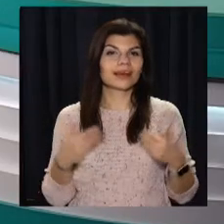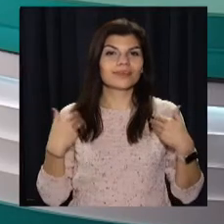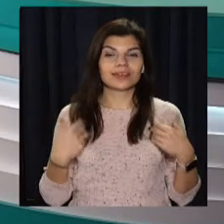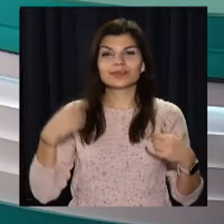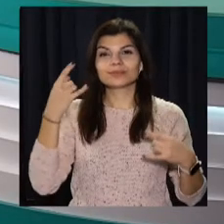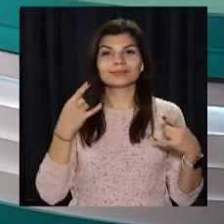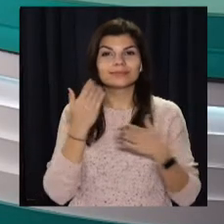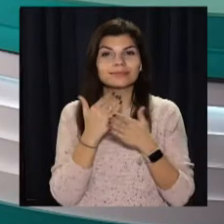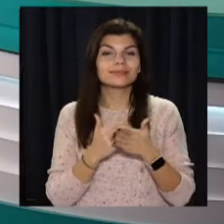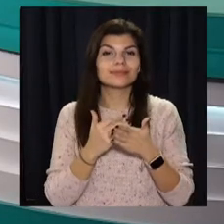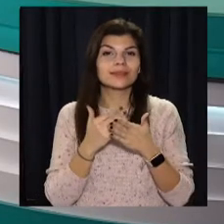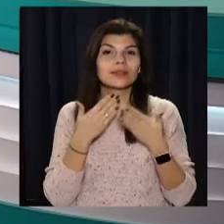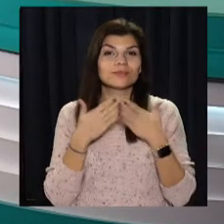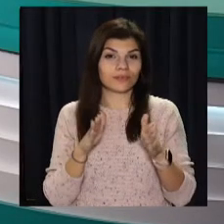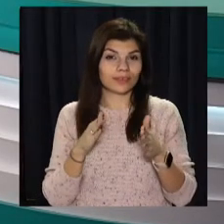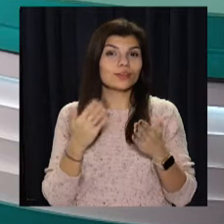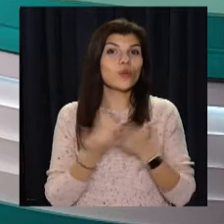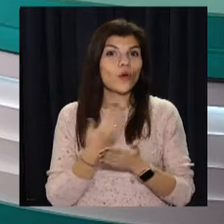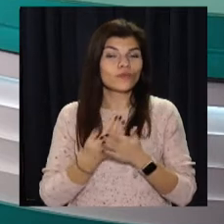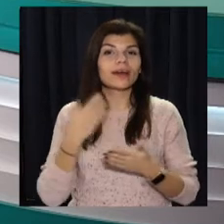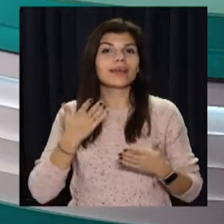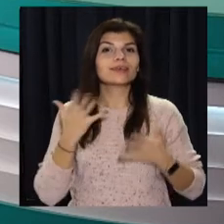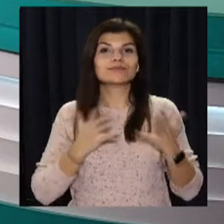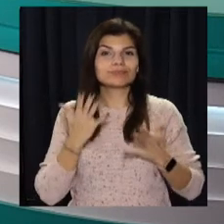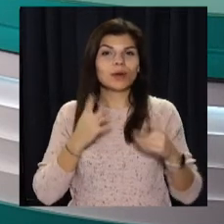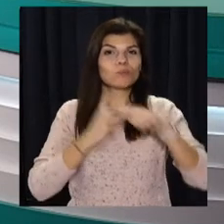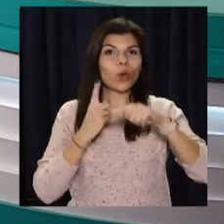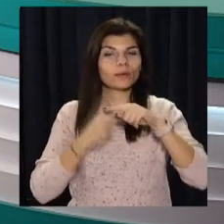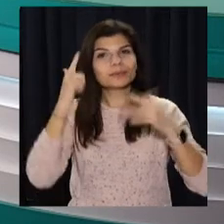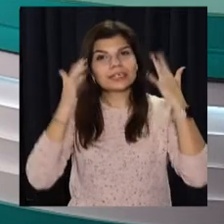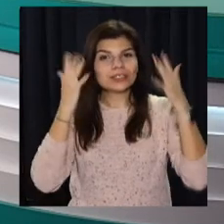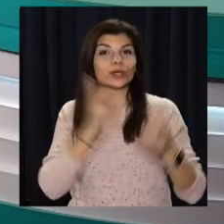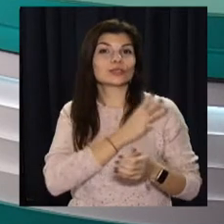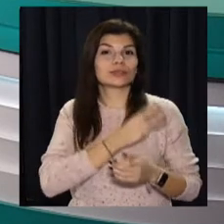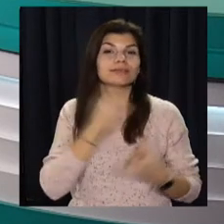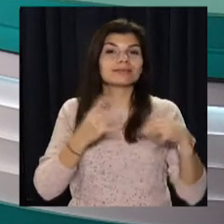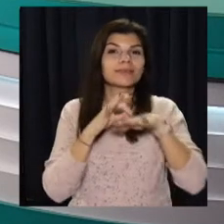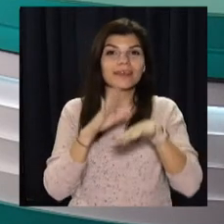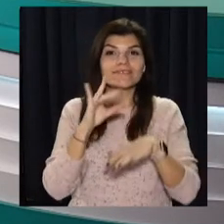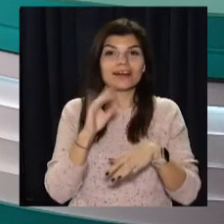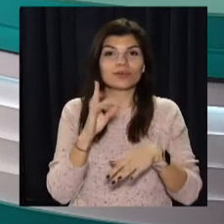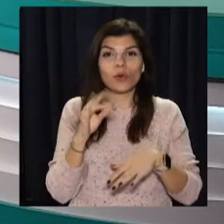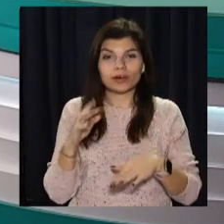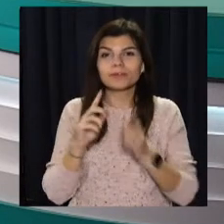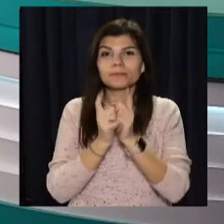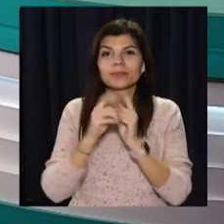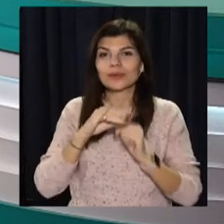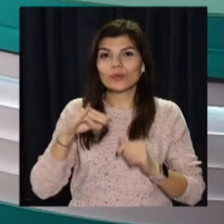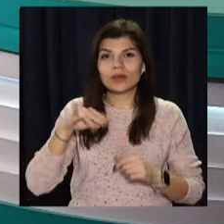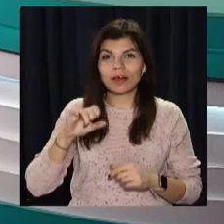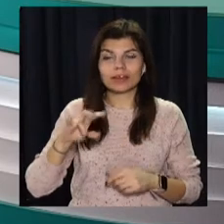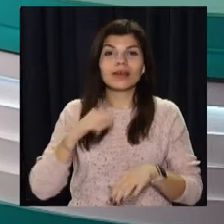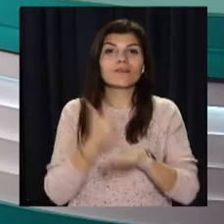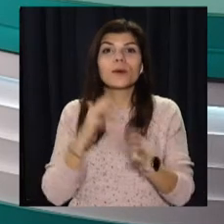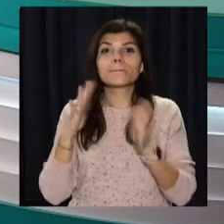Вітаю з вами новини на відкритому. Натхнення та позитивних думок вам бажають Вікторія Вахрушина та сурдоперекладачка Юліана Пуговкіна. І